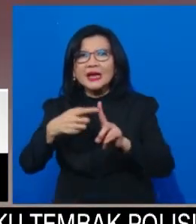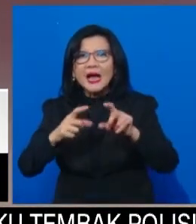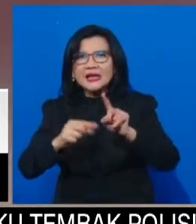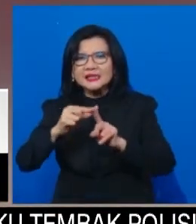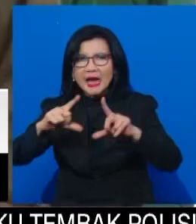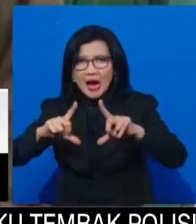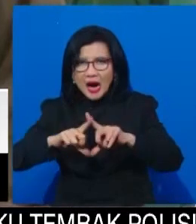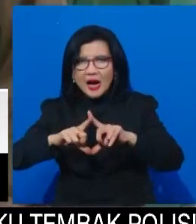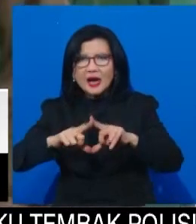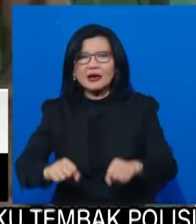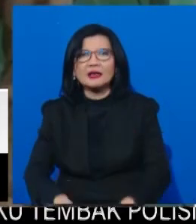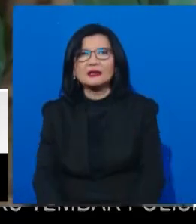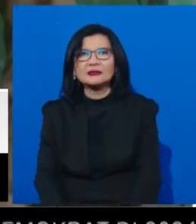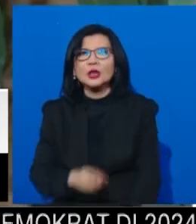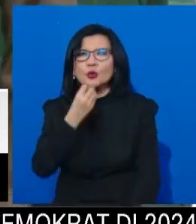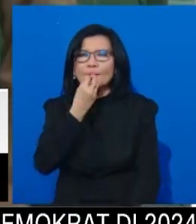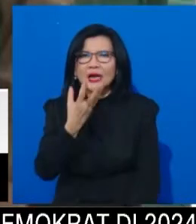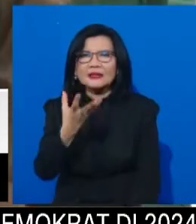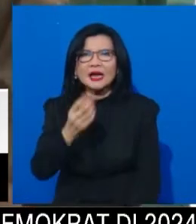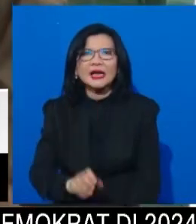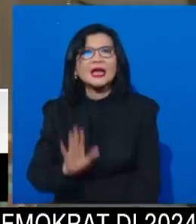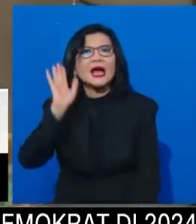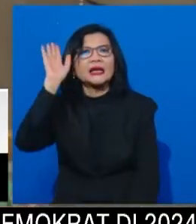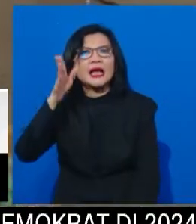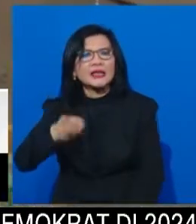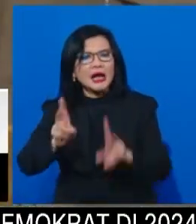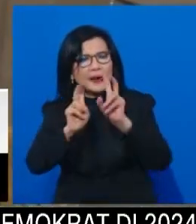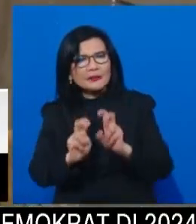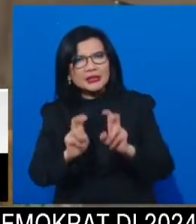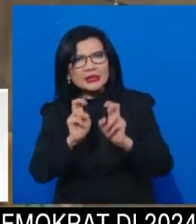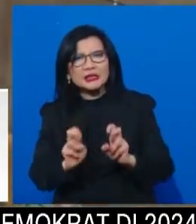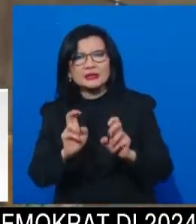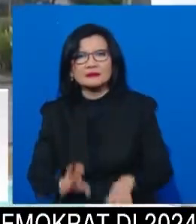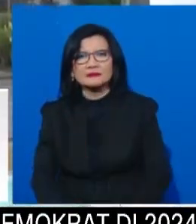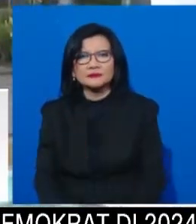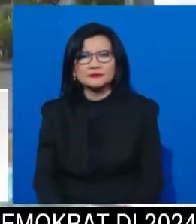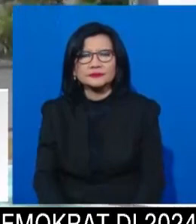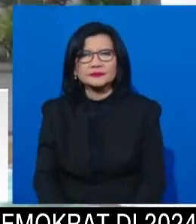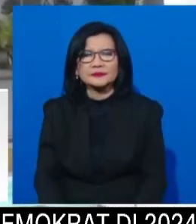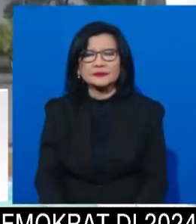Sumber Daya Alam atau BBKSDA Riau akan melakukan penyelidikan.